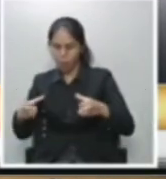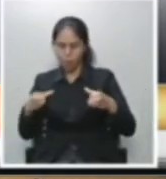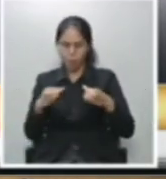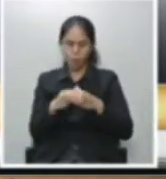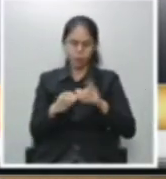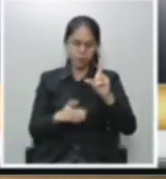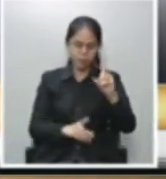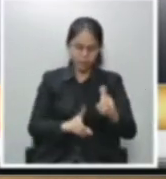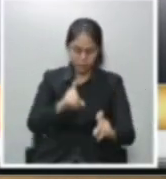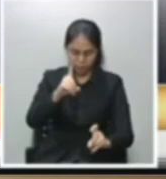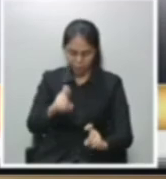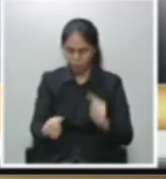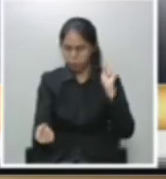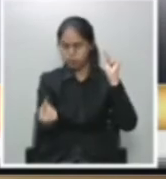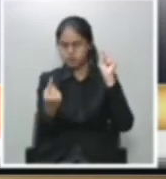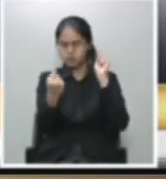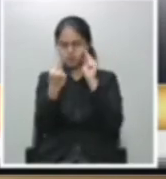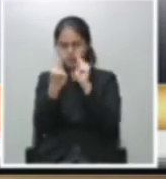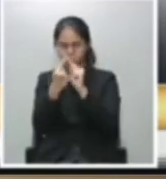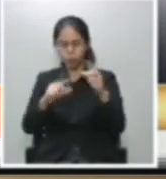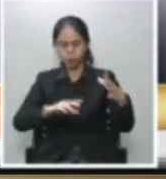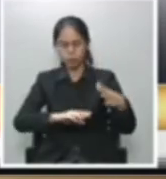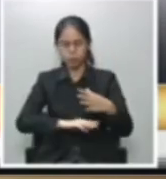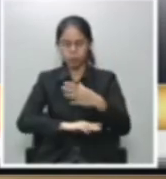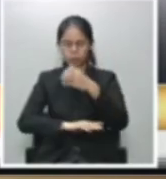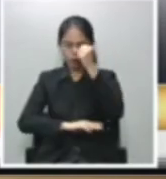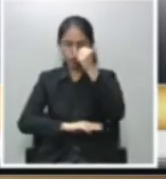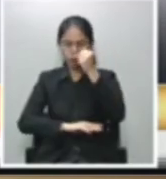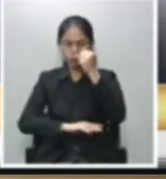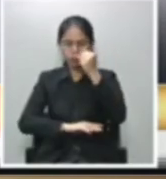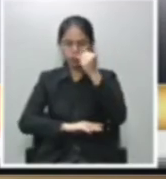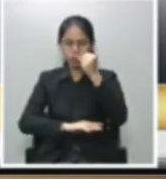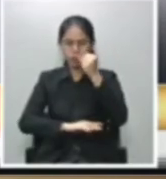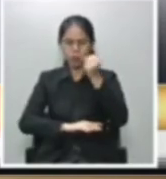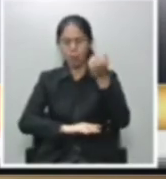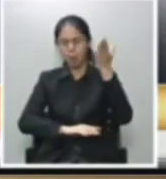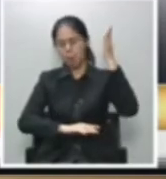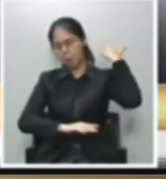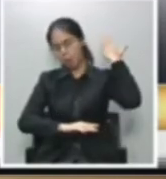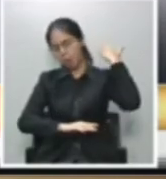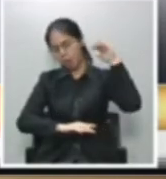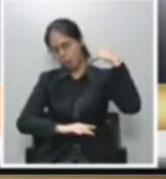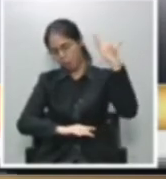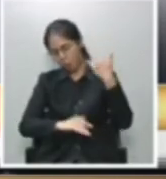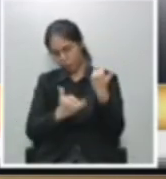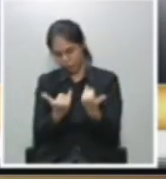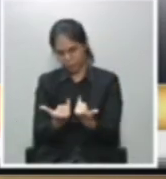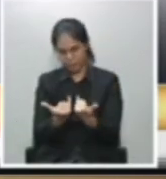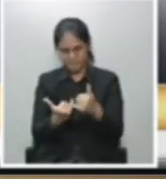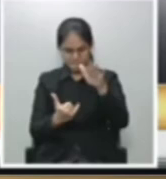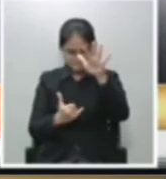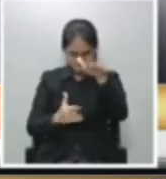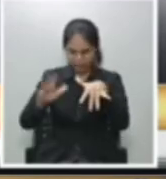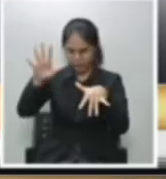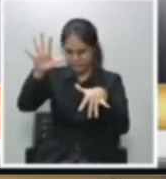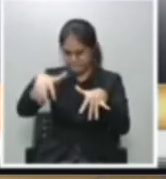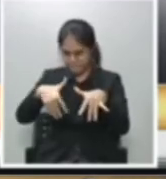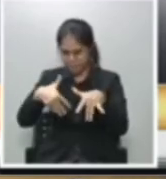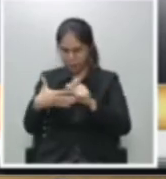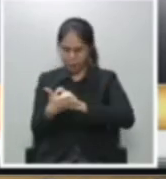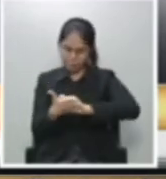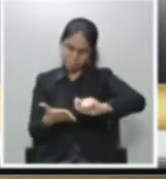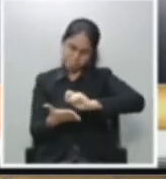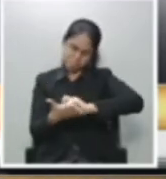เสียจากการยึดอำนาจแต่ละยุคแต่ละสมัยให้มาเขียนศึกษ